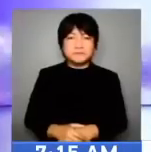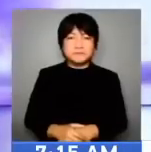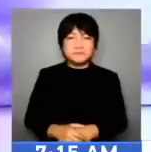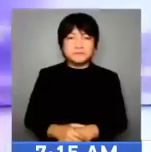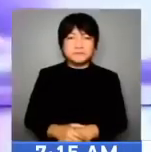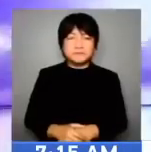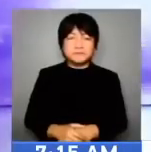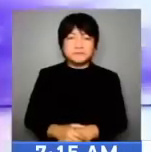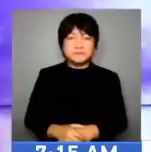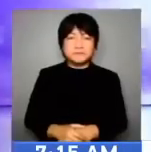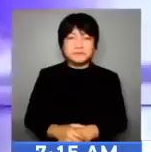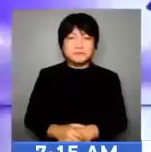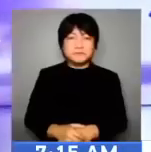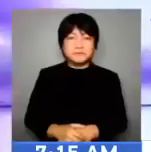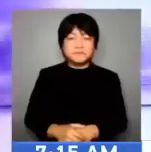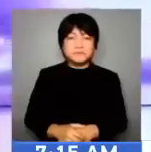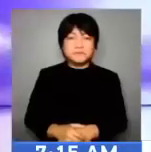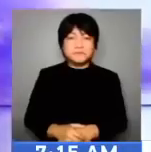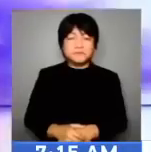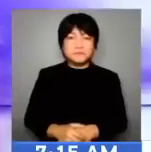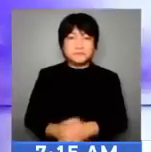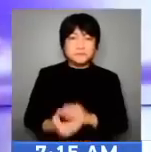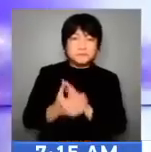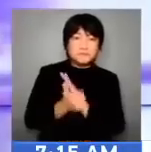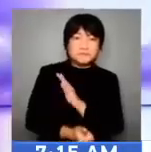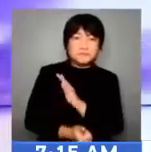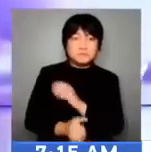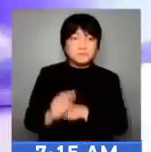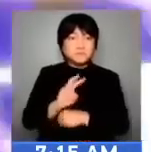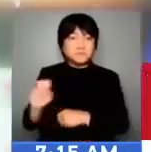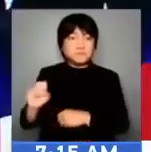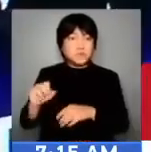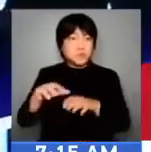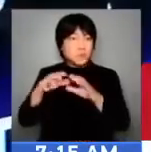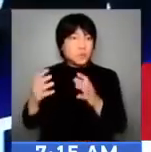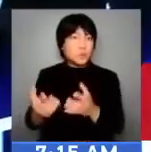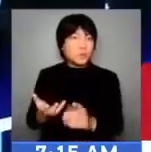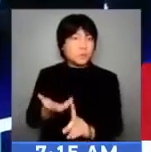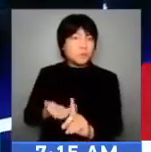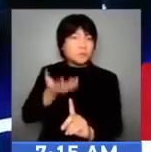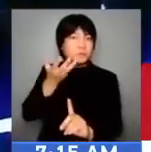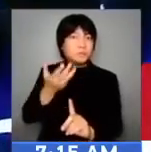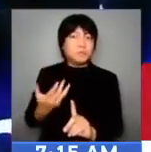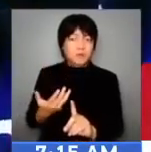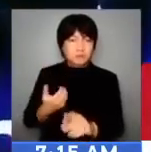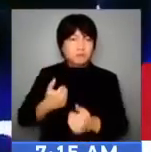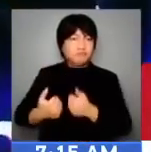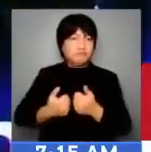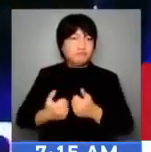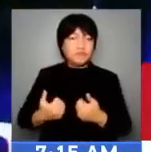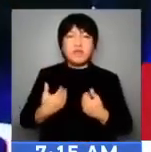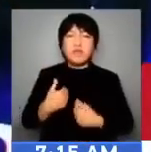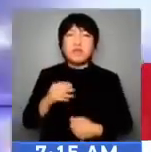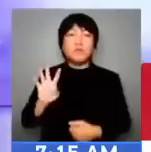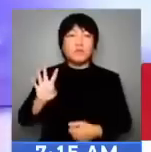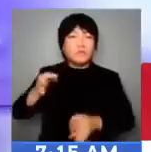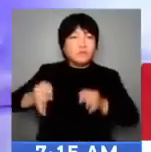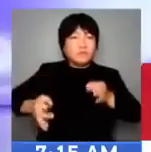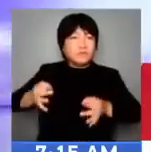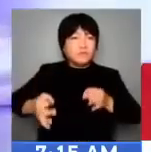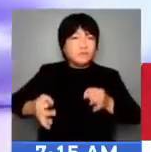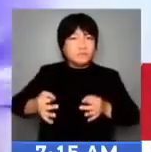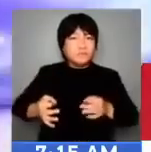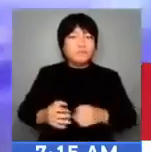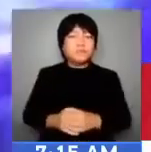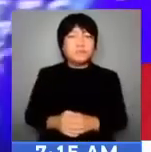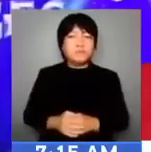Hindi lang tagisan ng world-class talents, kundi bakbakan din ng apat na judges ang dapat abangan sa newest ultimate